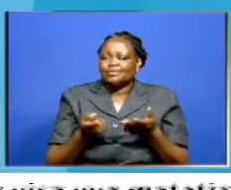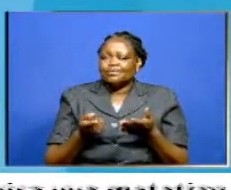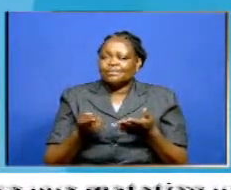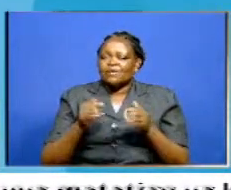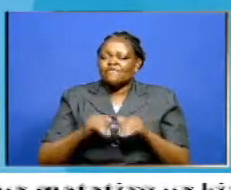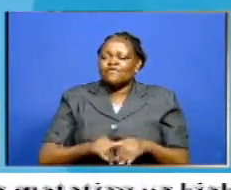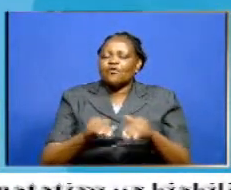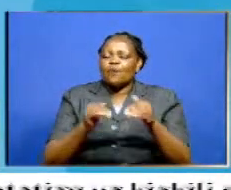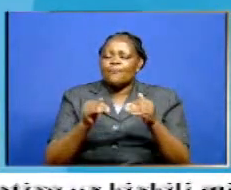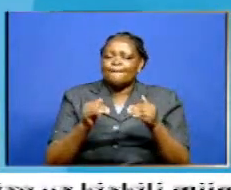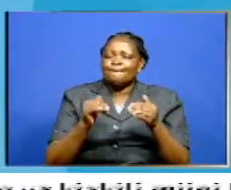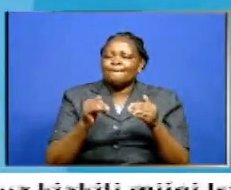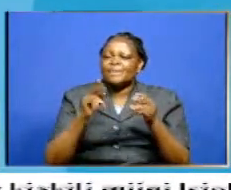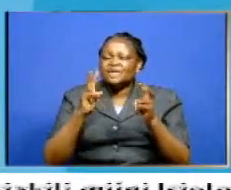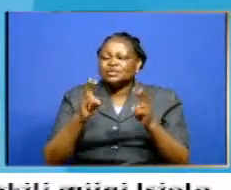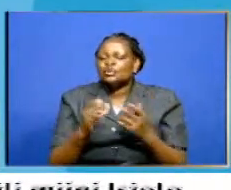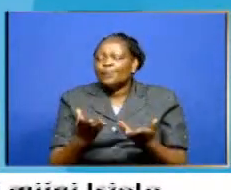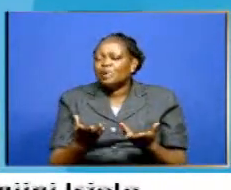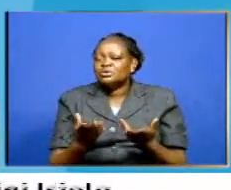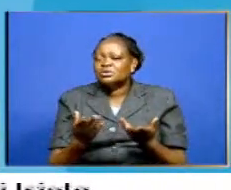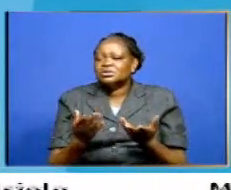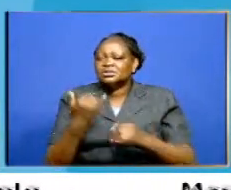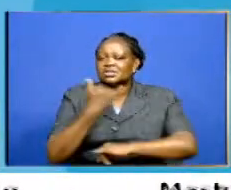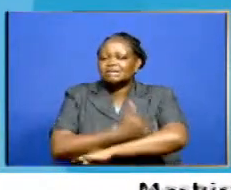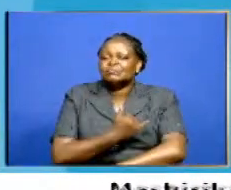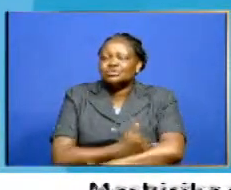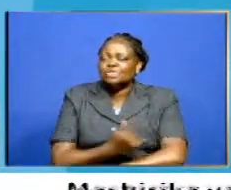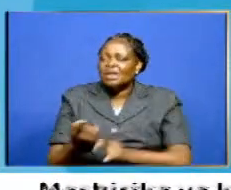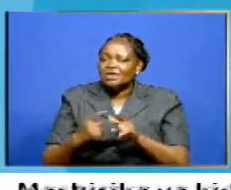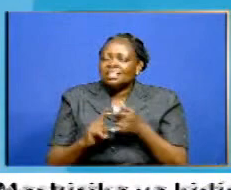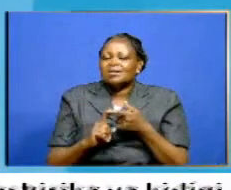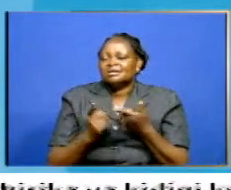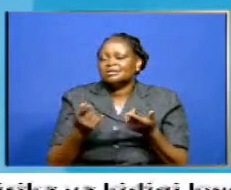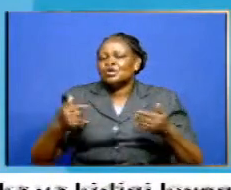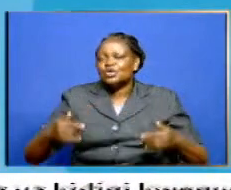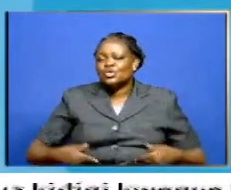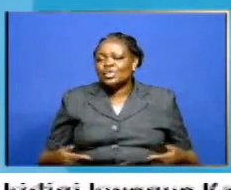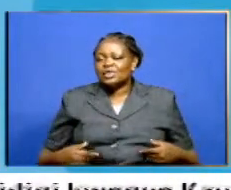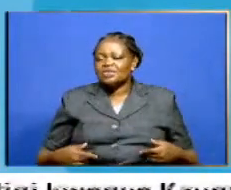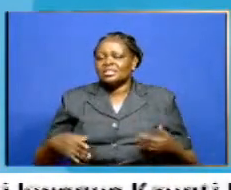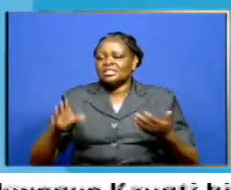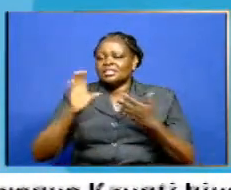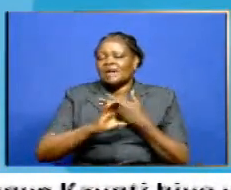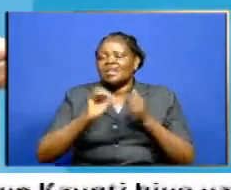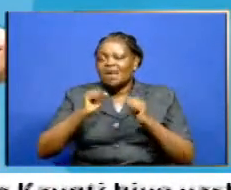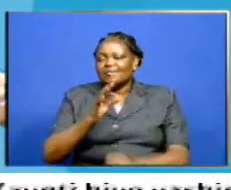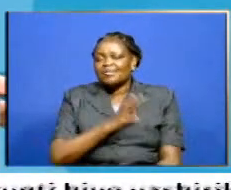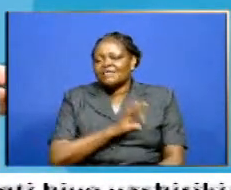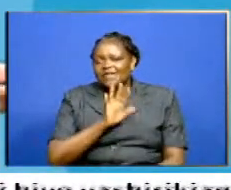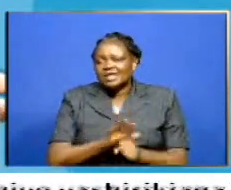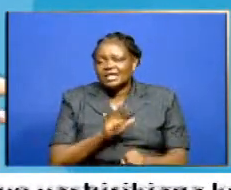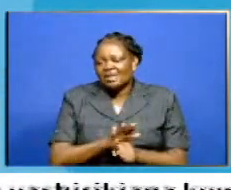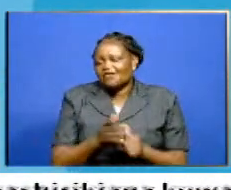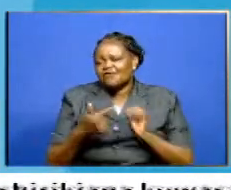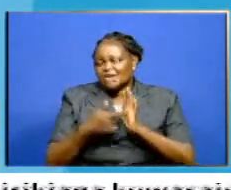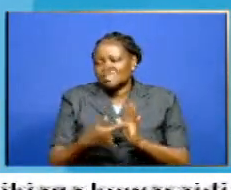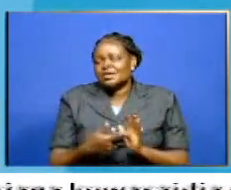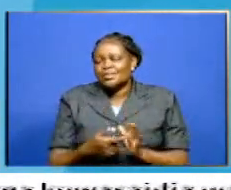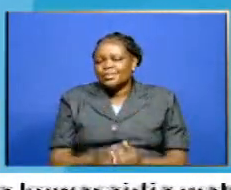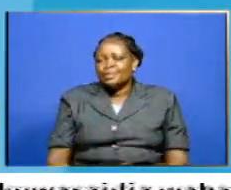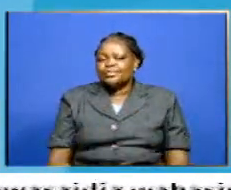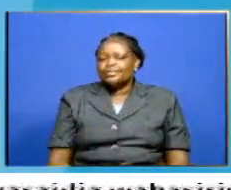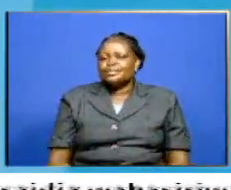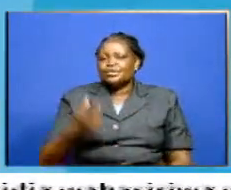wakizingatia yale maneno ya hizo taasisi, vijana katika nchi watanufaika sana. Kwa mfano